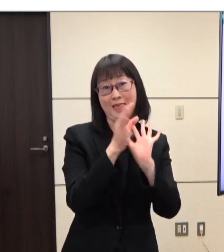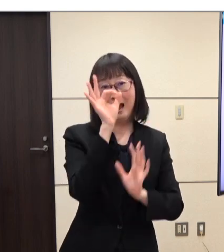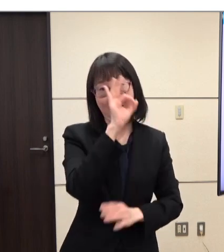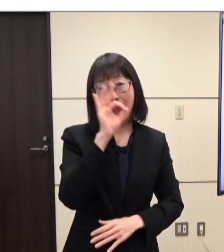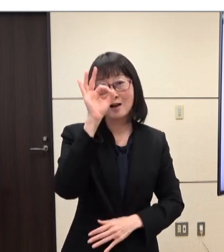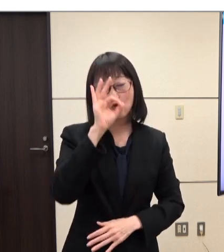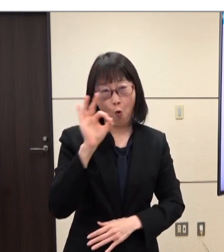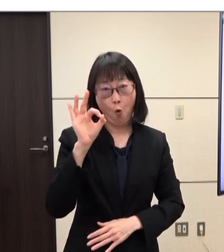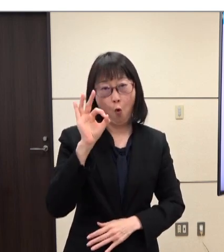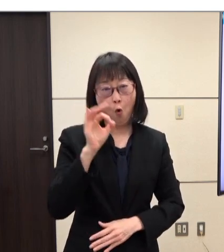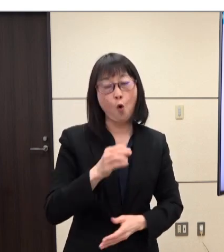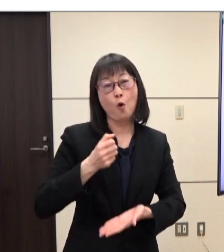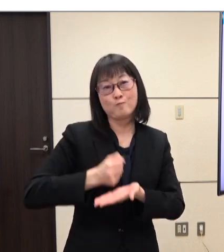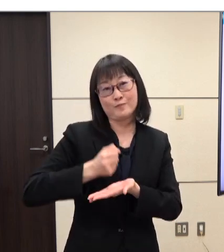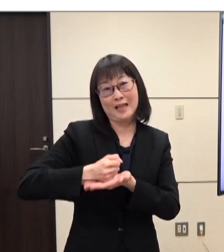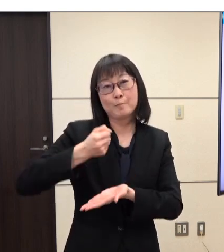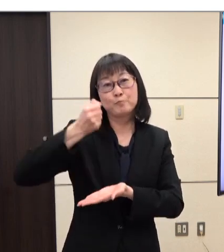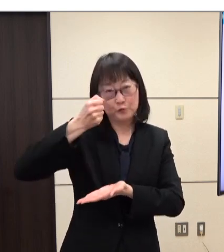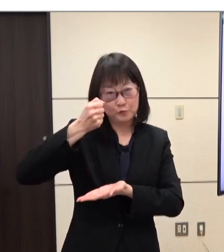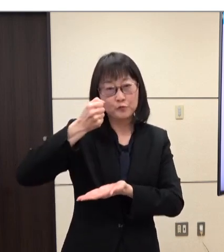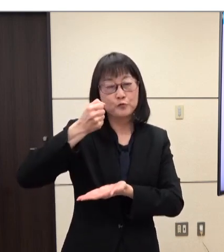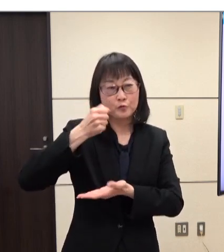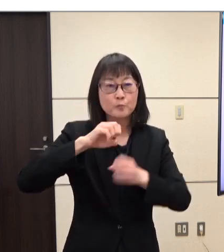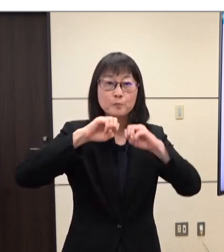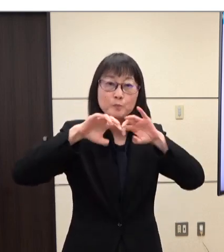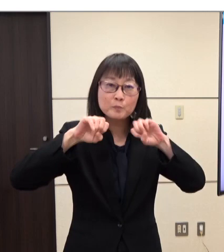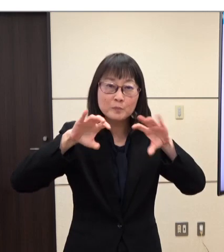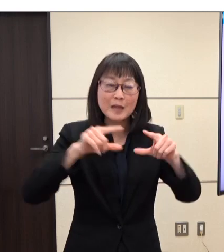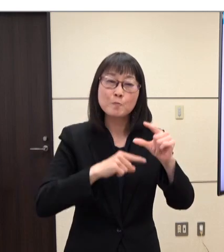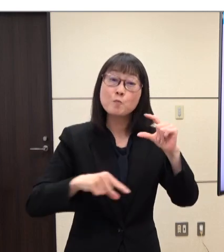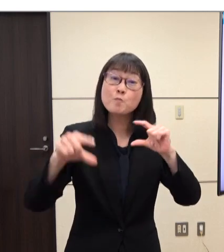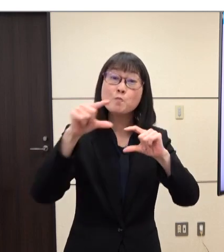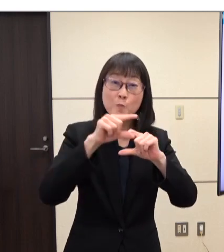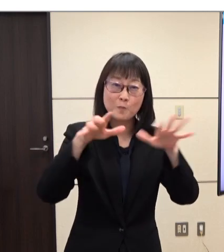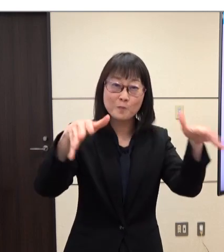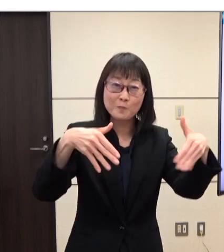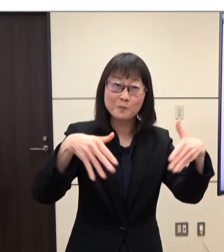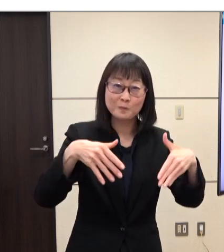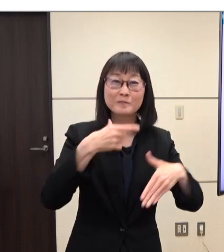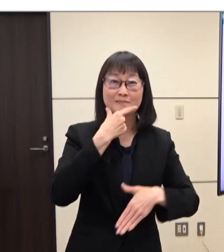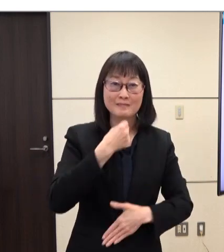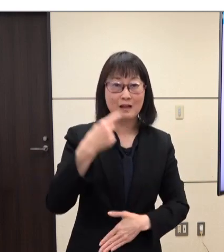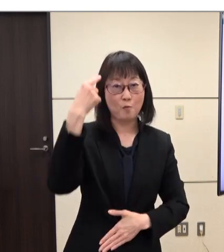周遊を促していきたいというふうに考えております。はい、